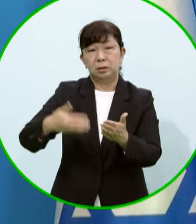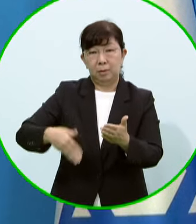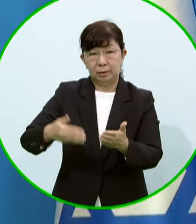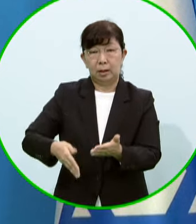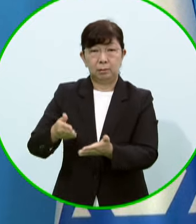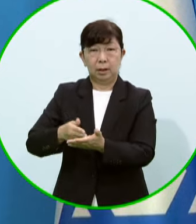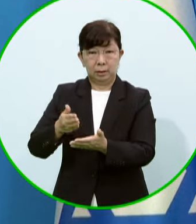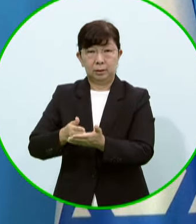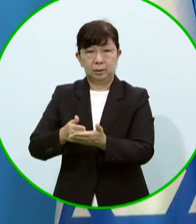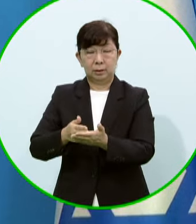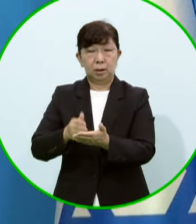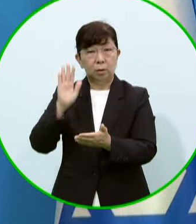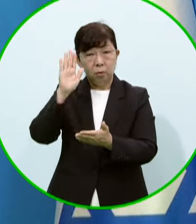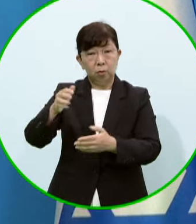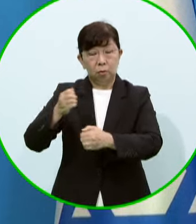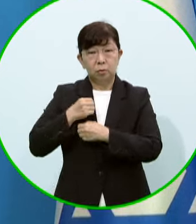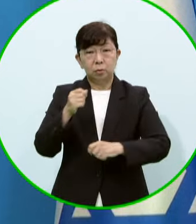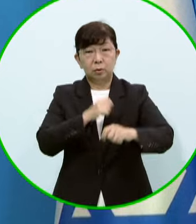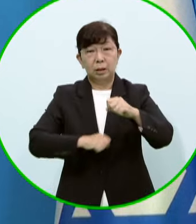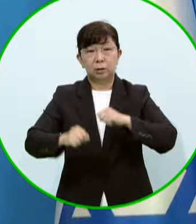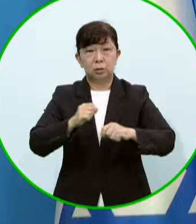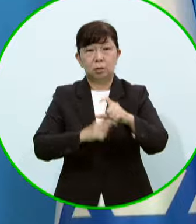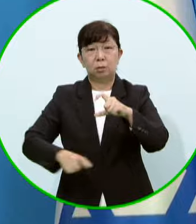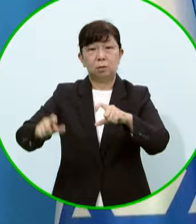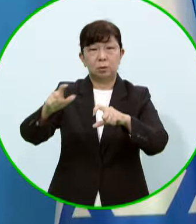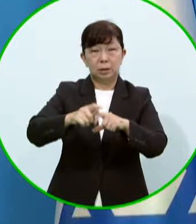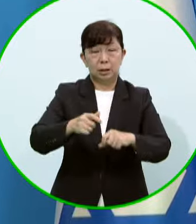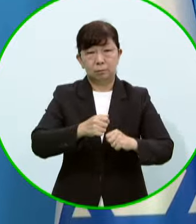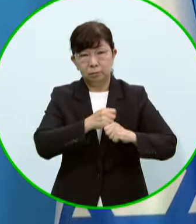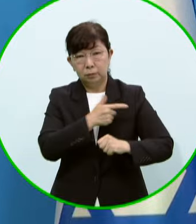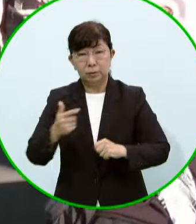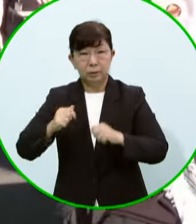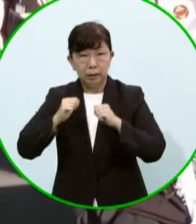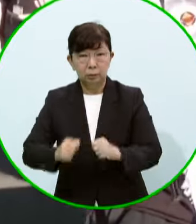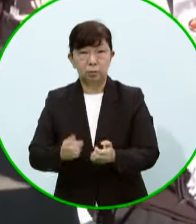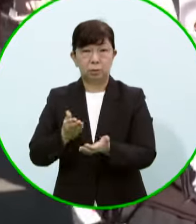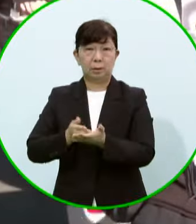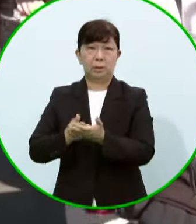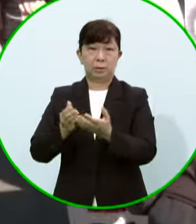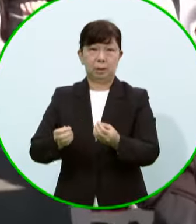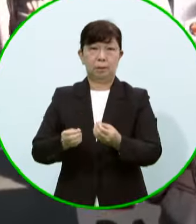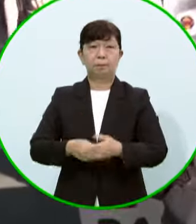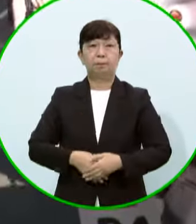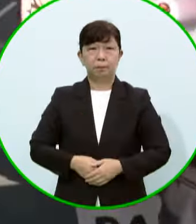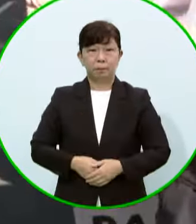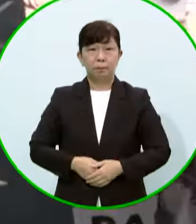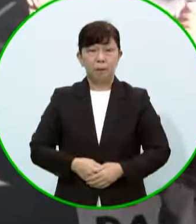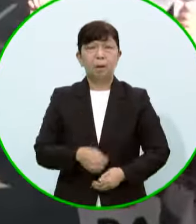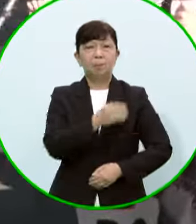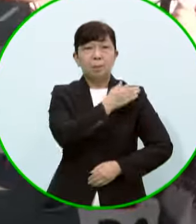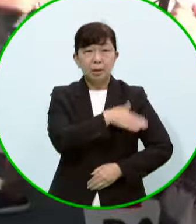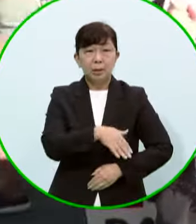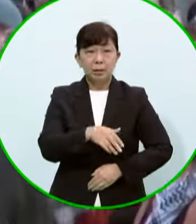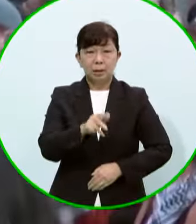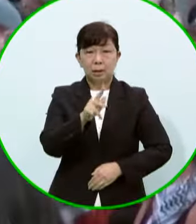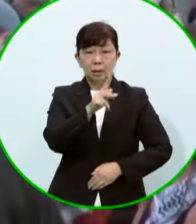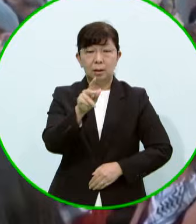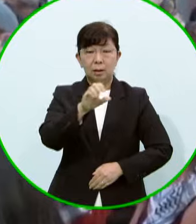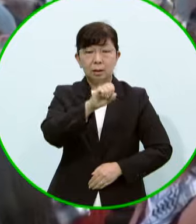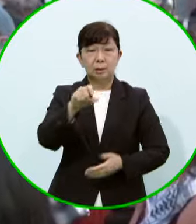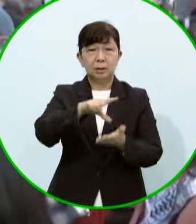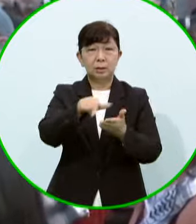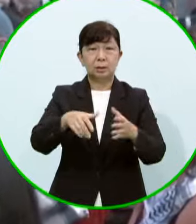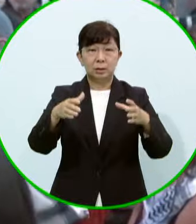し構成を強める方針を改めて強調しましたこうした中パレスチナ区ガレ